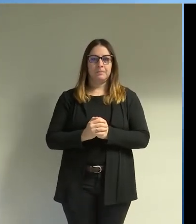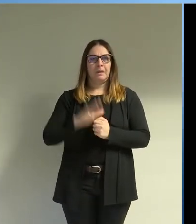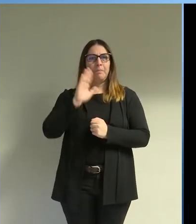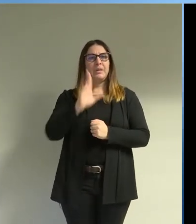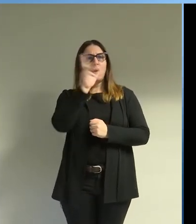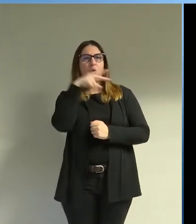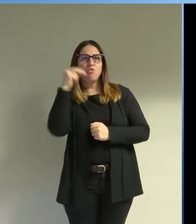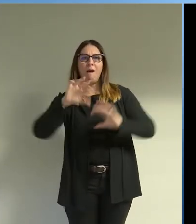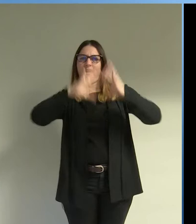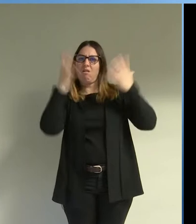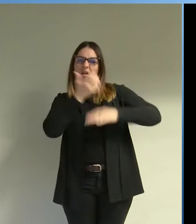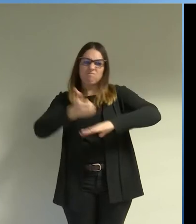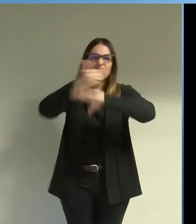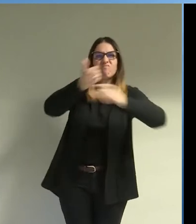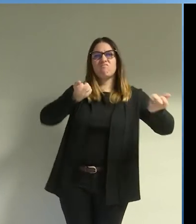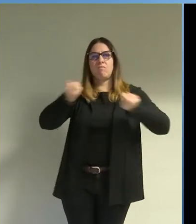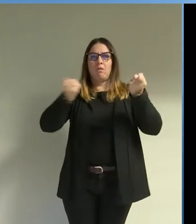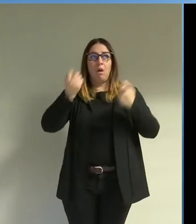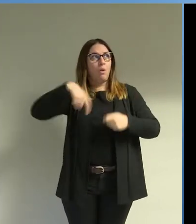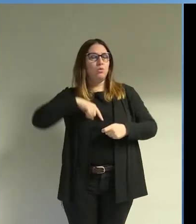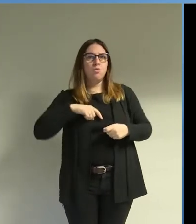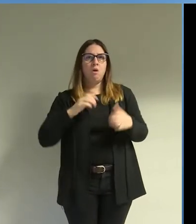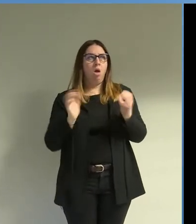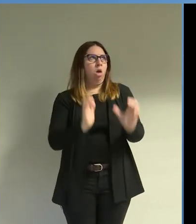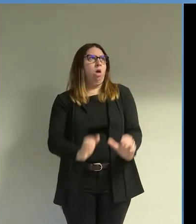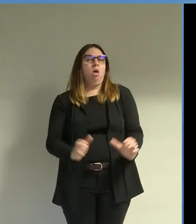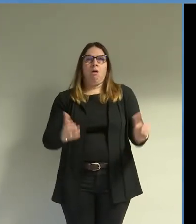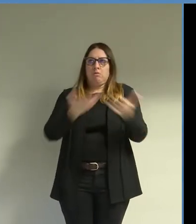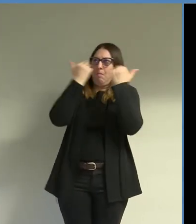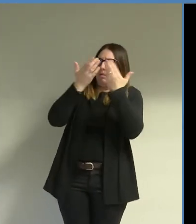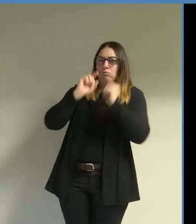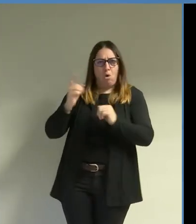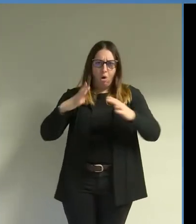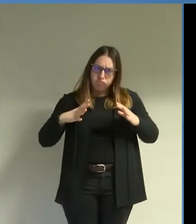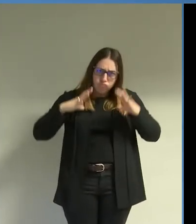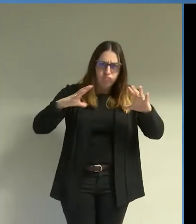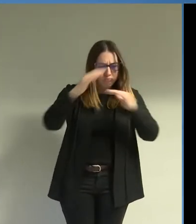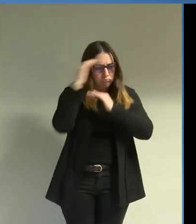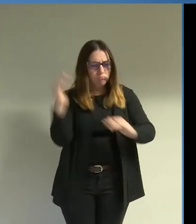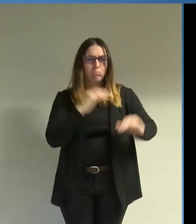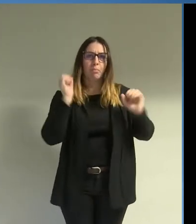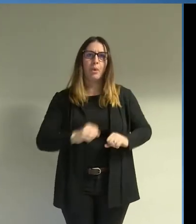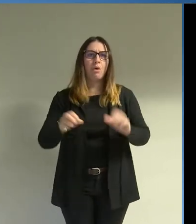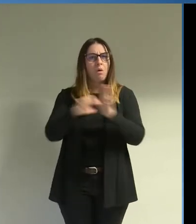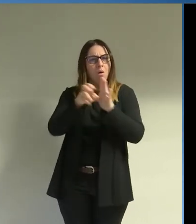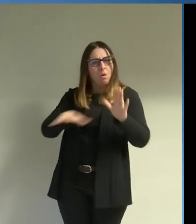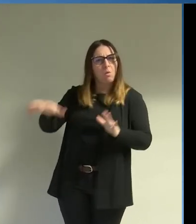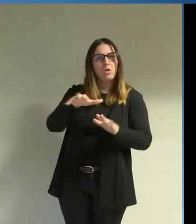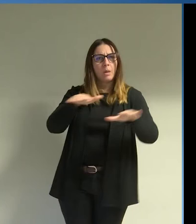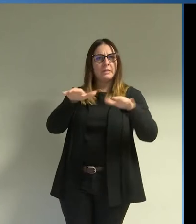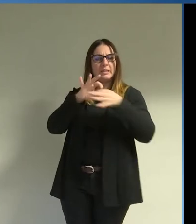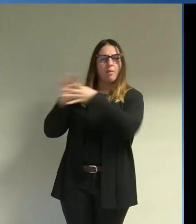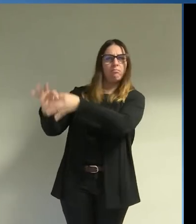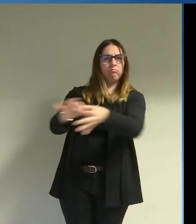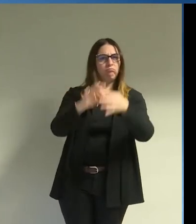ne sommes pas démunis nous pouvons évidemment compter sur nos propres forces nous pouvons compter sur l'écosystème grenoblois et dans toute la